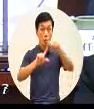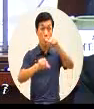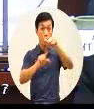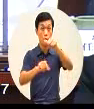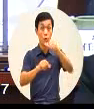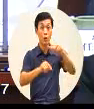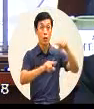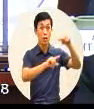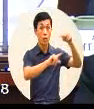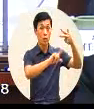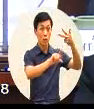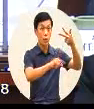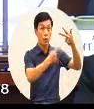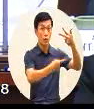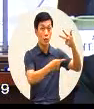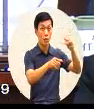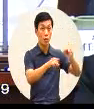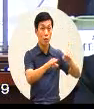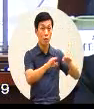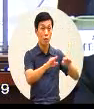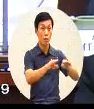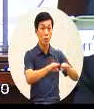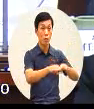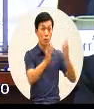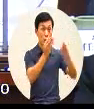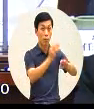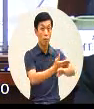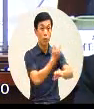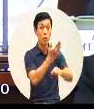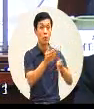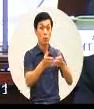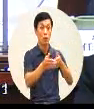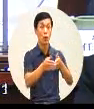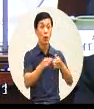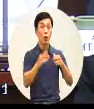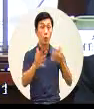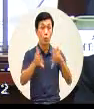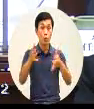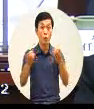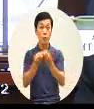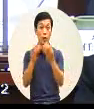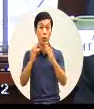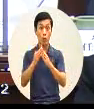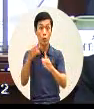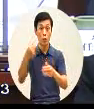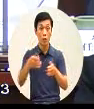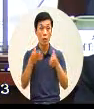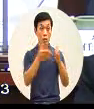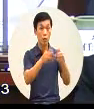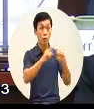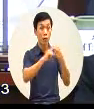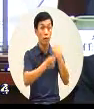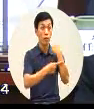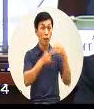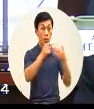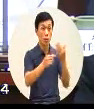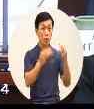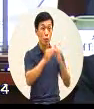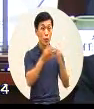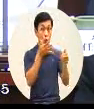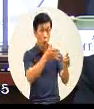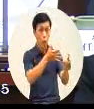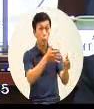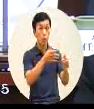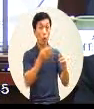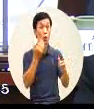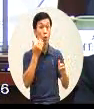我们是七月一号要正式上路。如果都发局再请问一下法制局，确定是要有这个使用办法的话，那